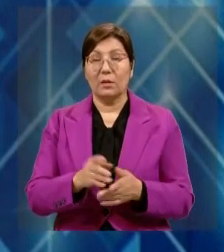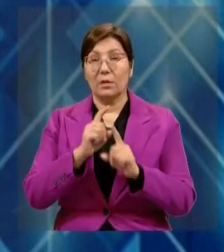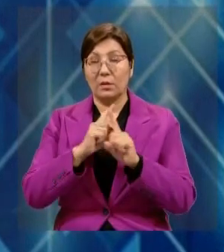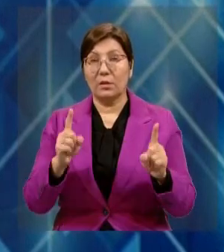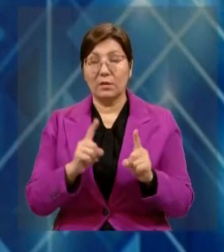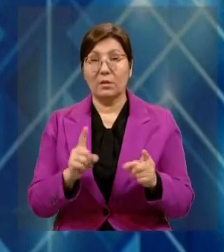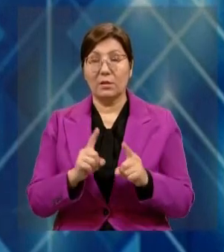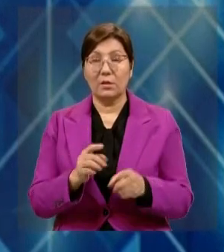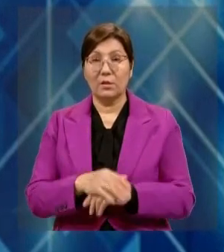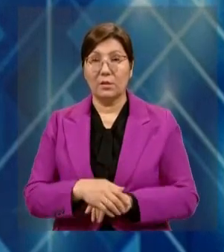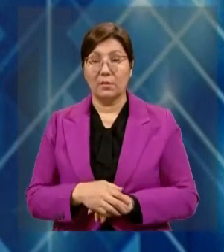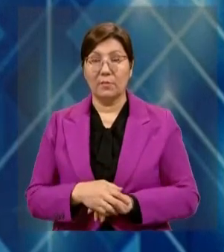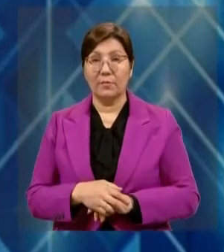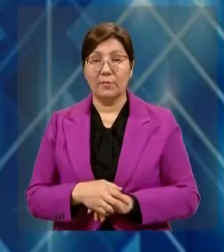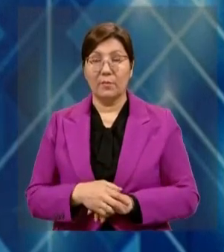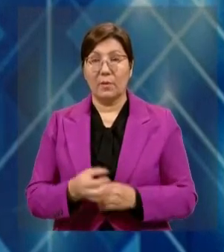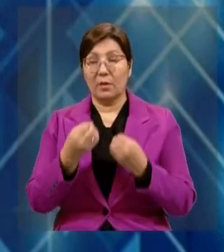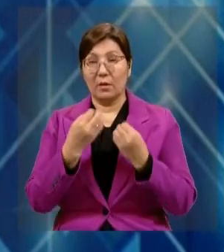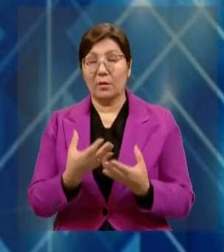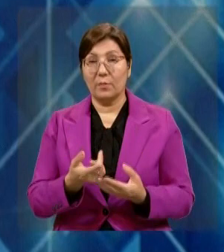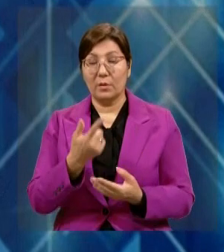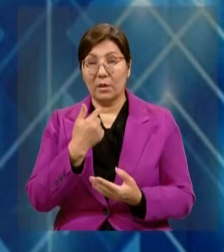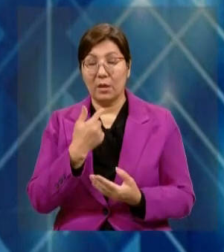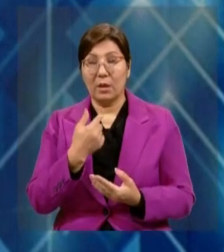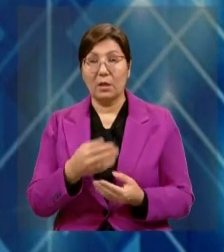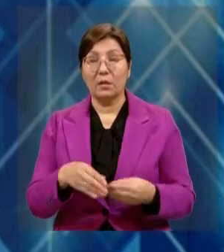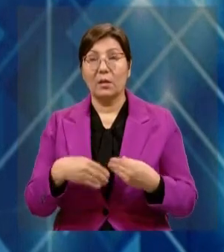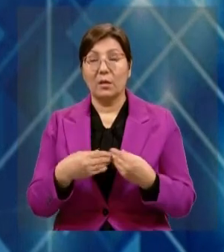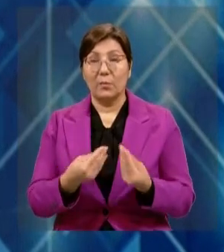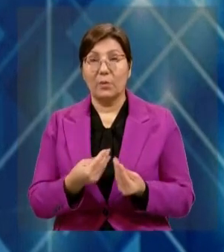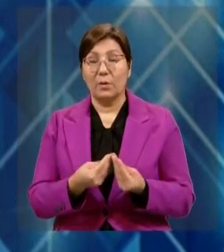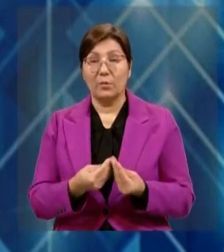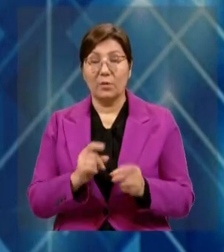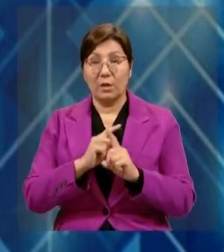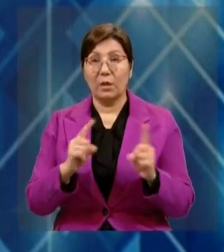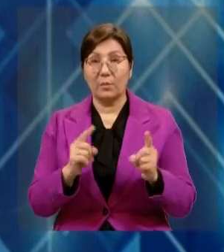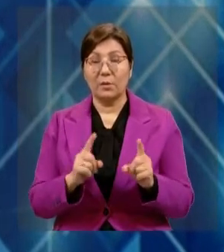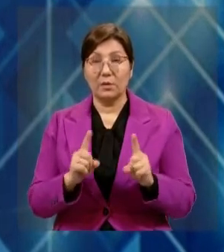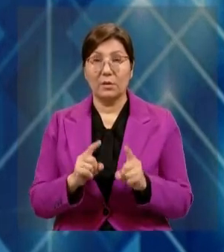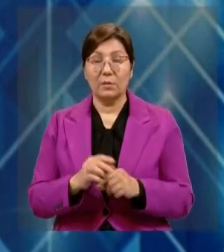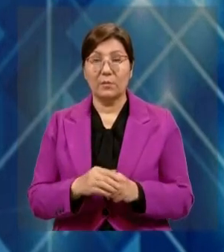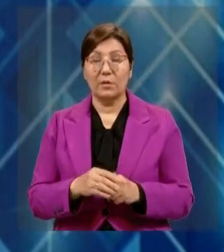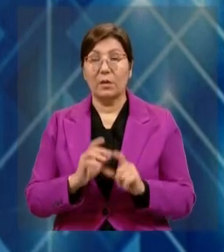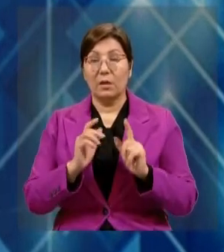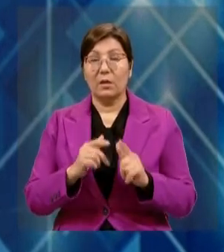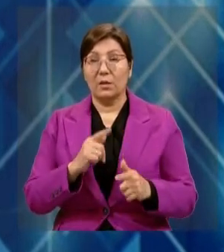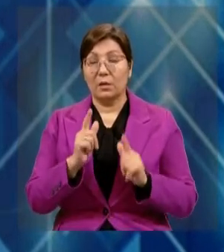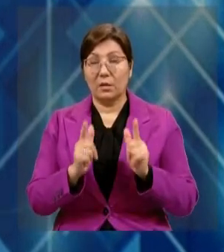неде? Қарапайым бізге қан тапсырудың айырмашылығы неде, сол жөнінде айтып өтеміз. Және де келісім бергеннен